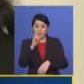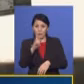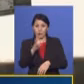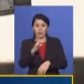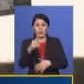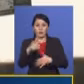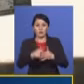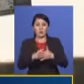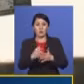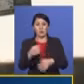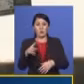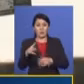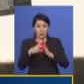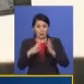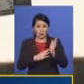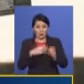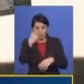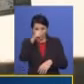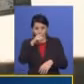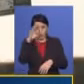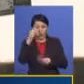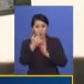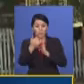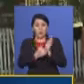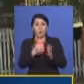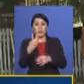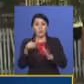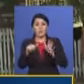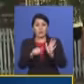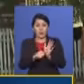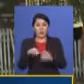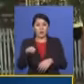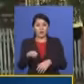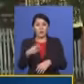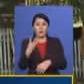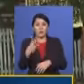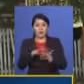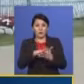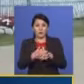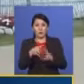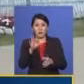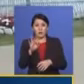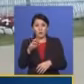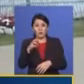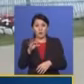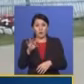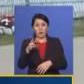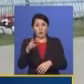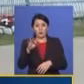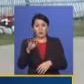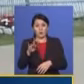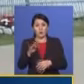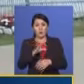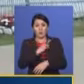кіреді. 2019 жылы мемлекеттік бағдарлама 26 мың адамды қамтитын 3 елді мекенде Саумалкөл, Бескөл және Талшықта